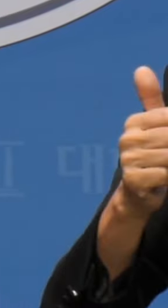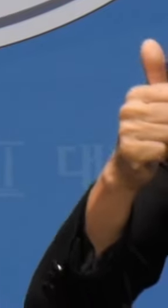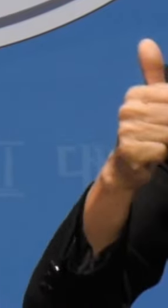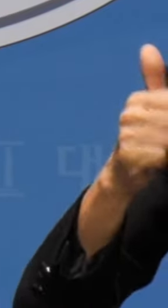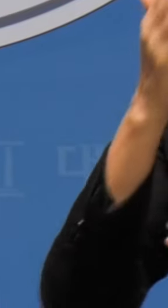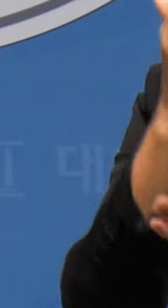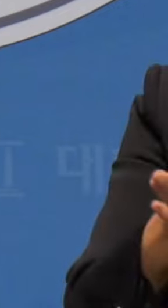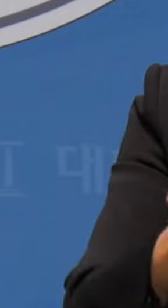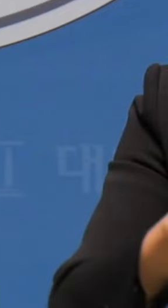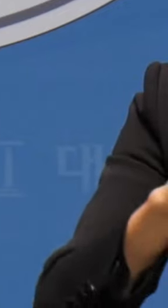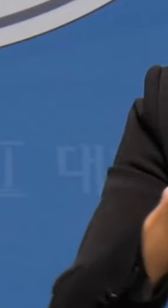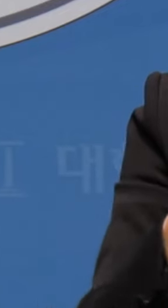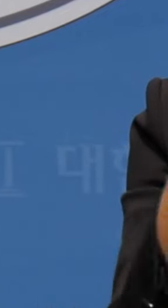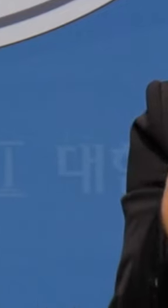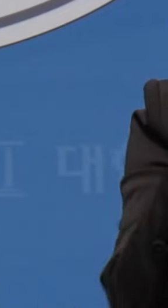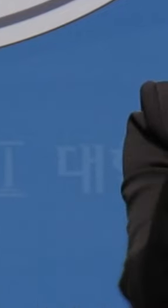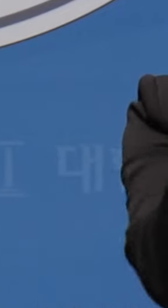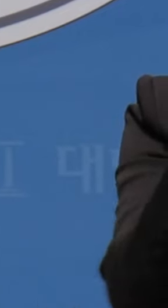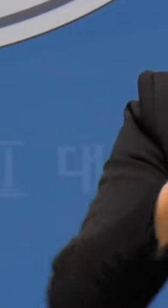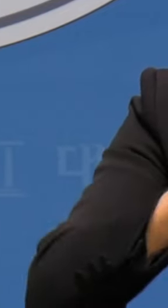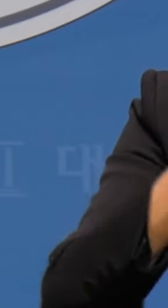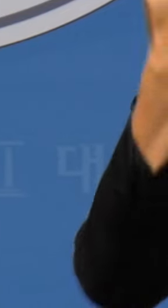실체부터 밝히십시오.